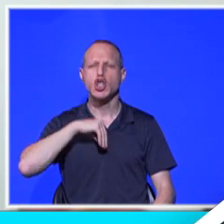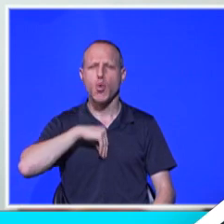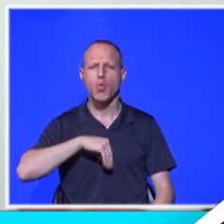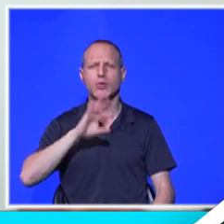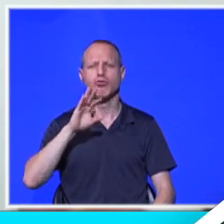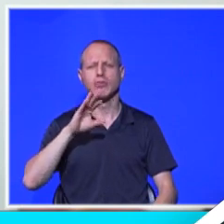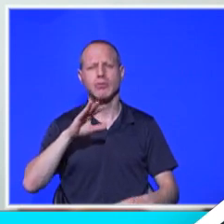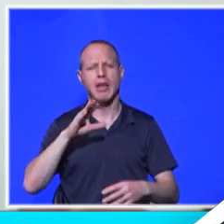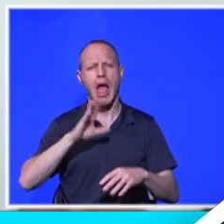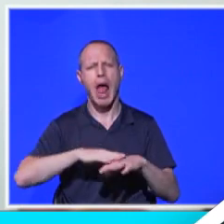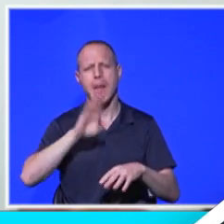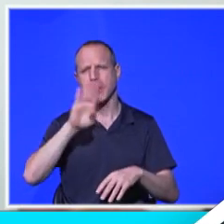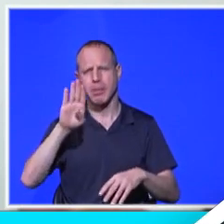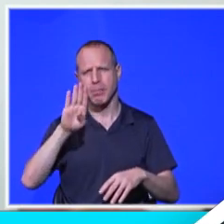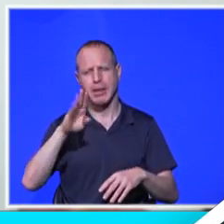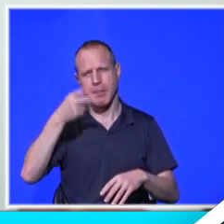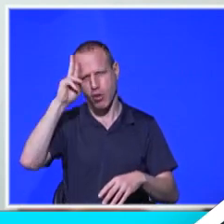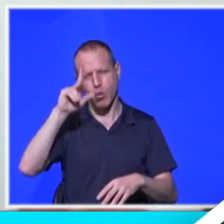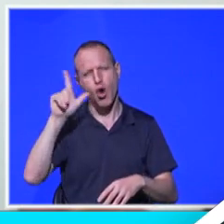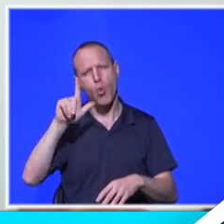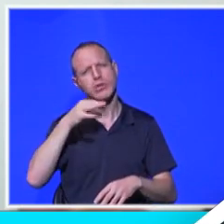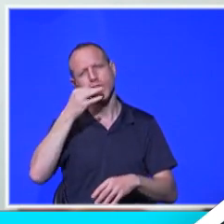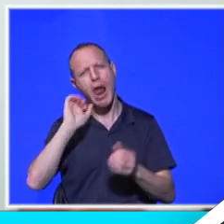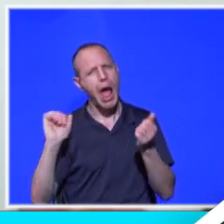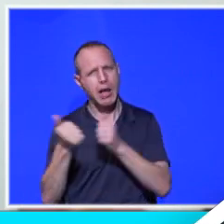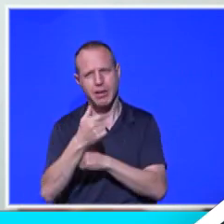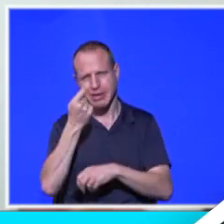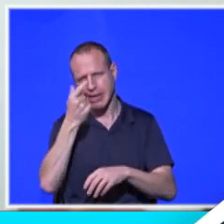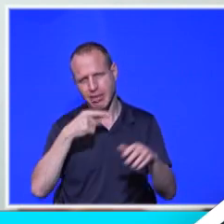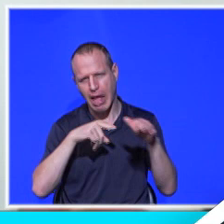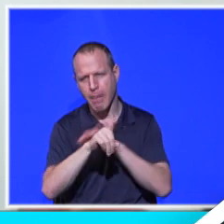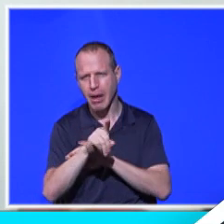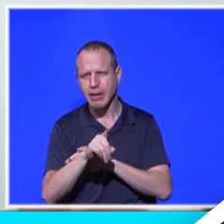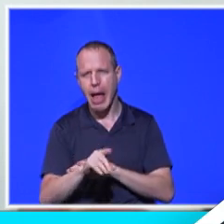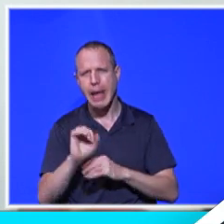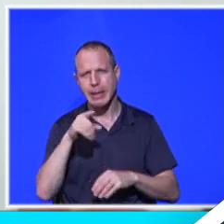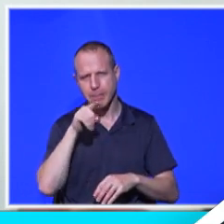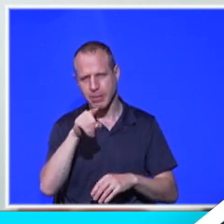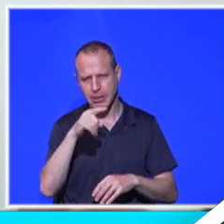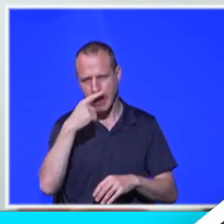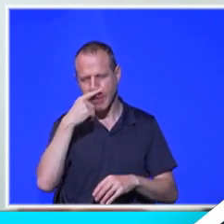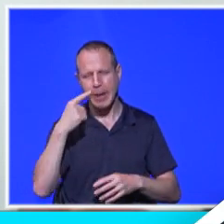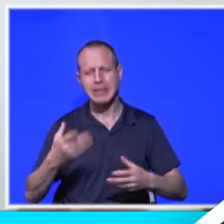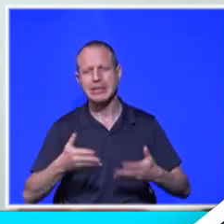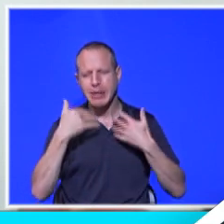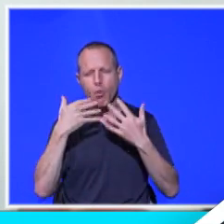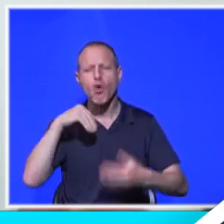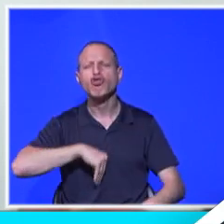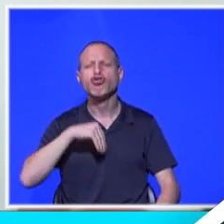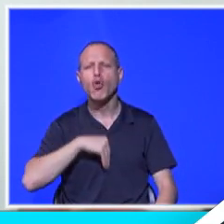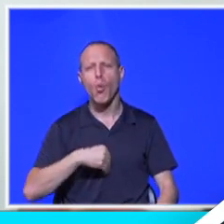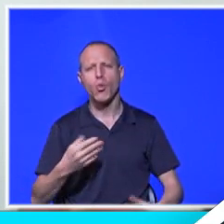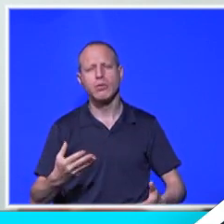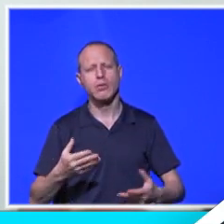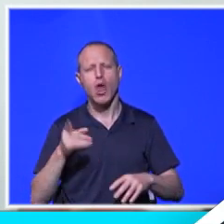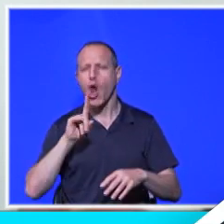בליכוד, כי לוסי שאלה על זה באופן עקיף וקצת התחמקת. האם זה, הפולחן האישיות הזה לא למעשה מגיע